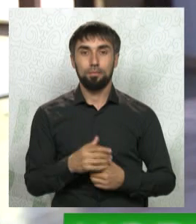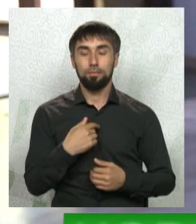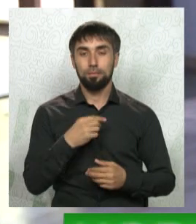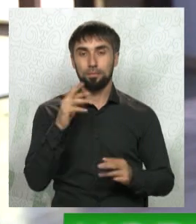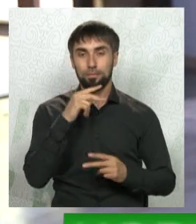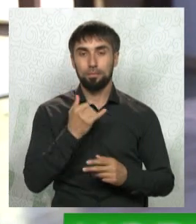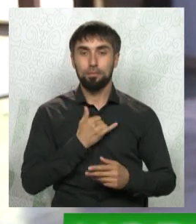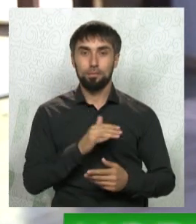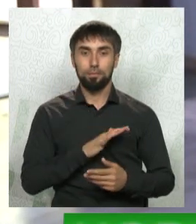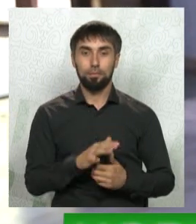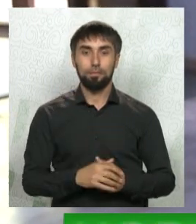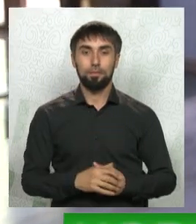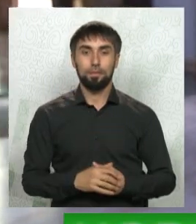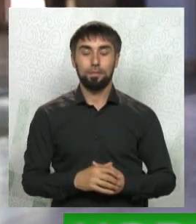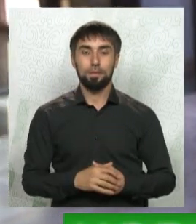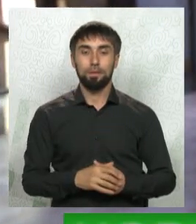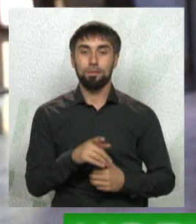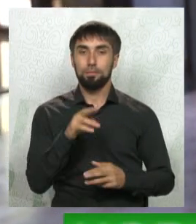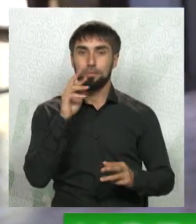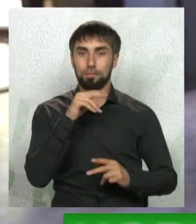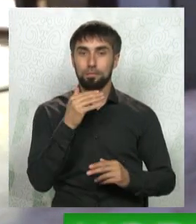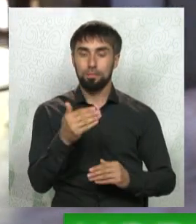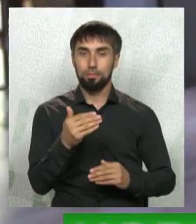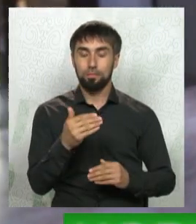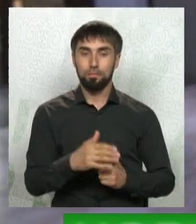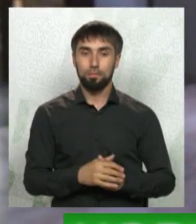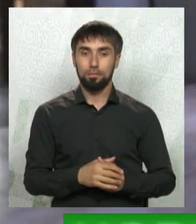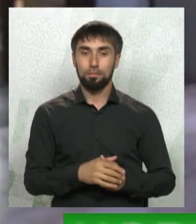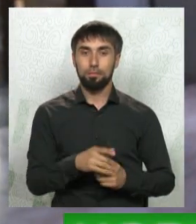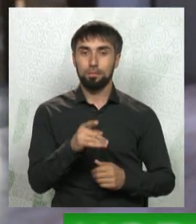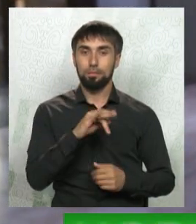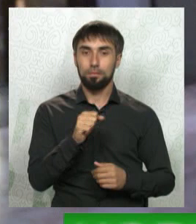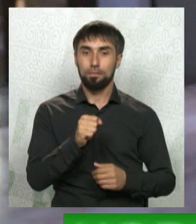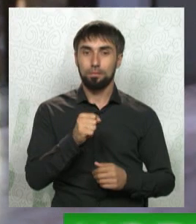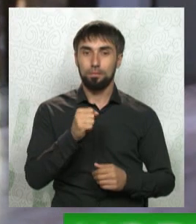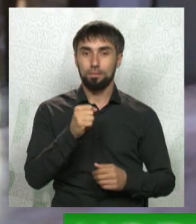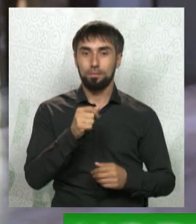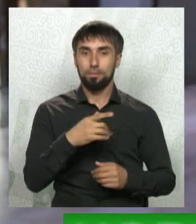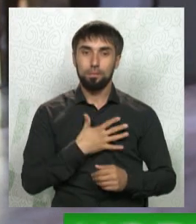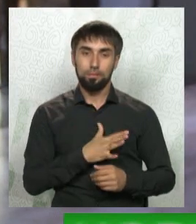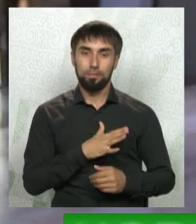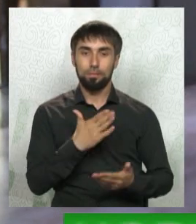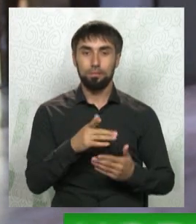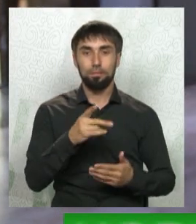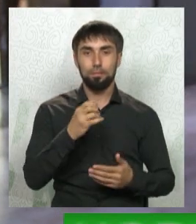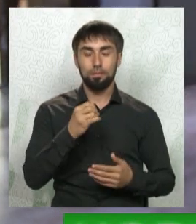же. Да, ошибка же. Дак цедара ярхуна, зи волноваться дяр дархас.